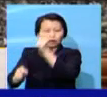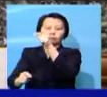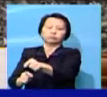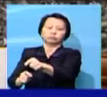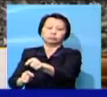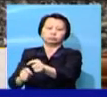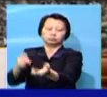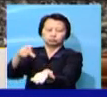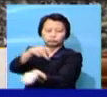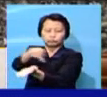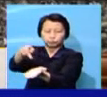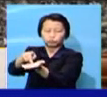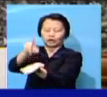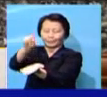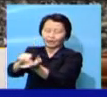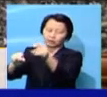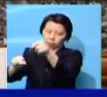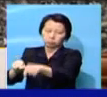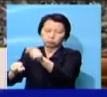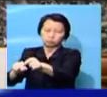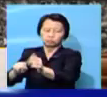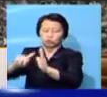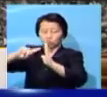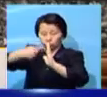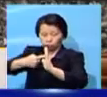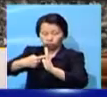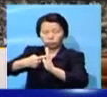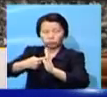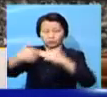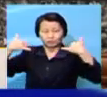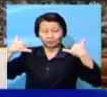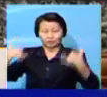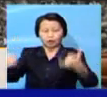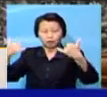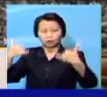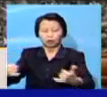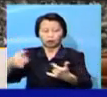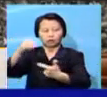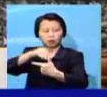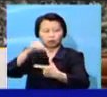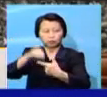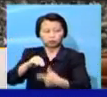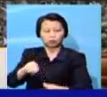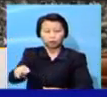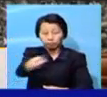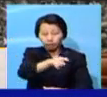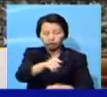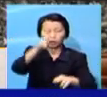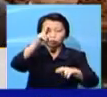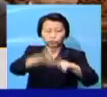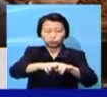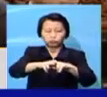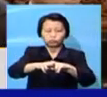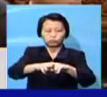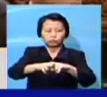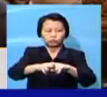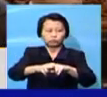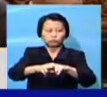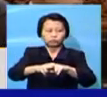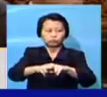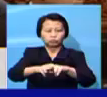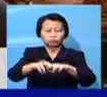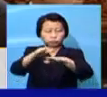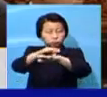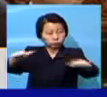iaitu di pusat media berkuat kuasa serta-merta ataupun mereka duduk di press